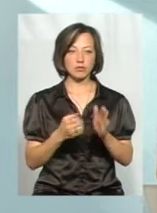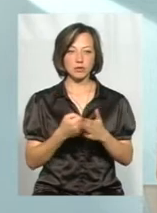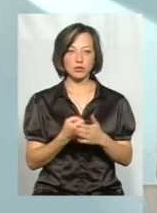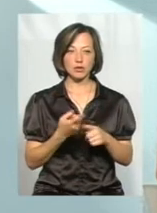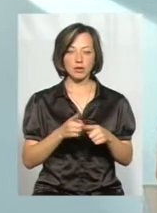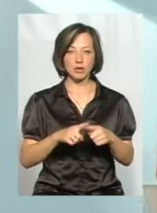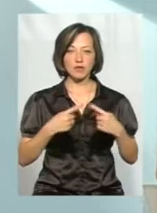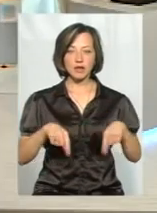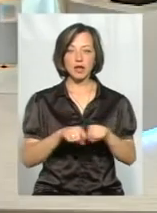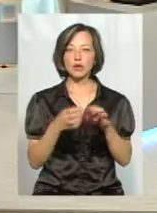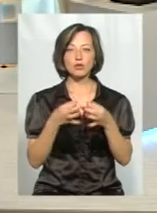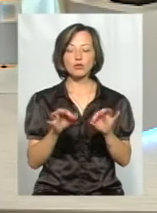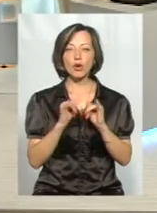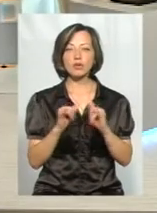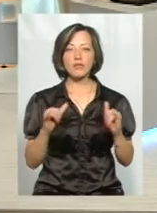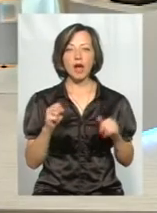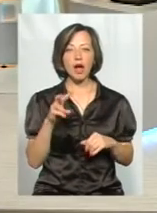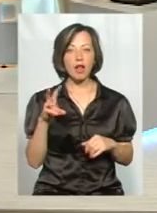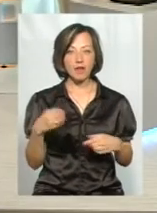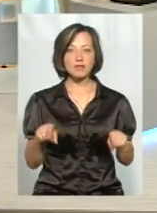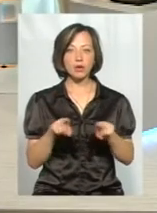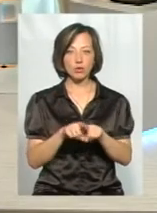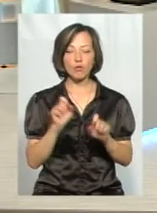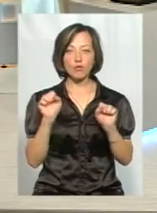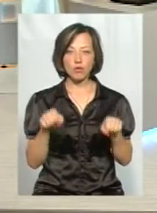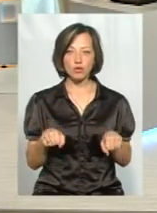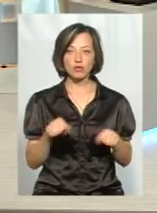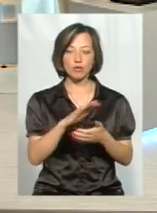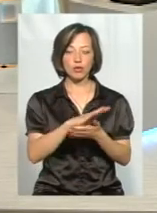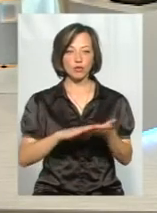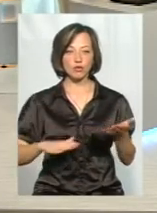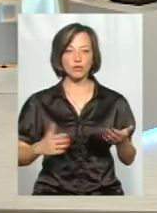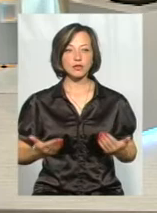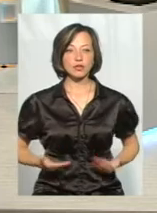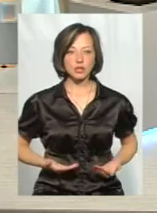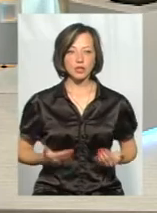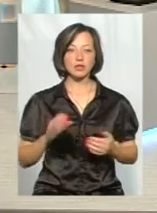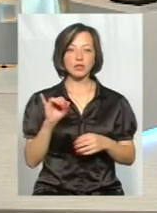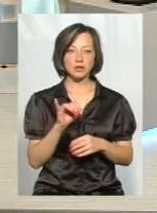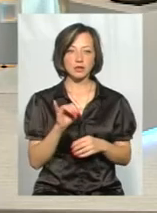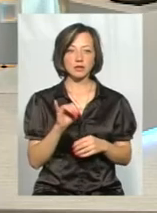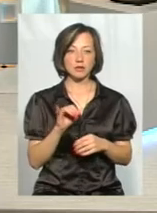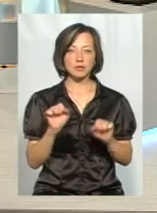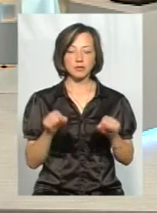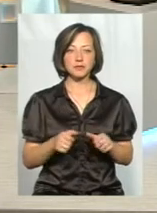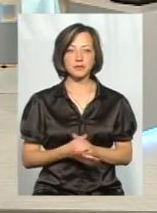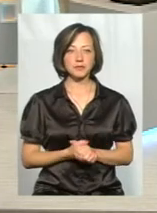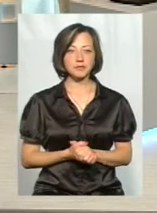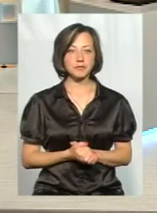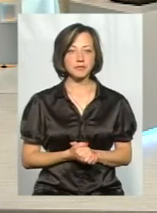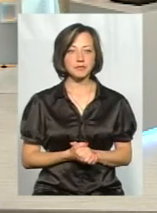Вона не допускається до розведення, але все одно вона може там, ну, продовжувати вона жити живе, і виявляти. Так.